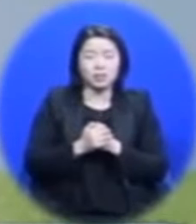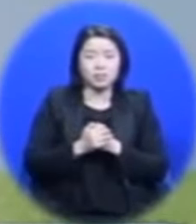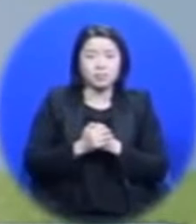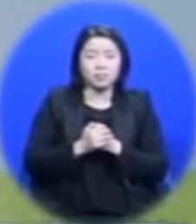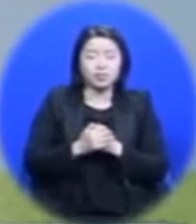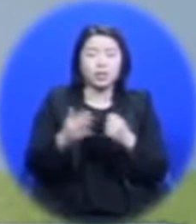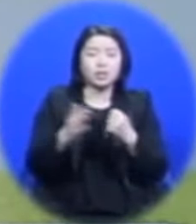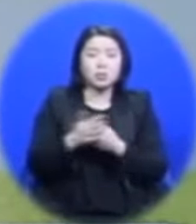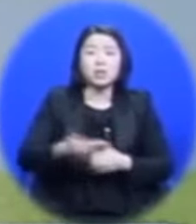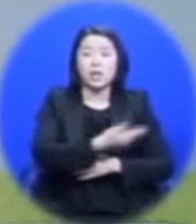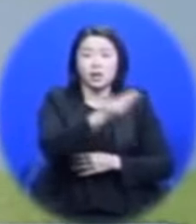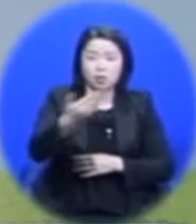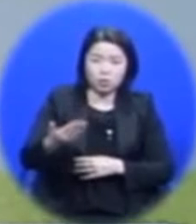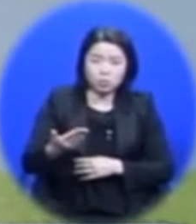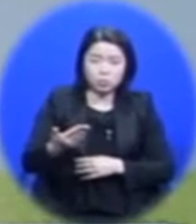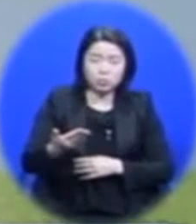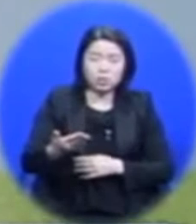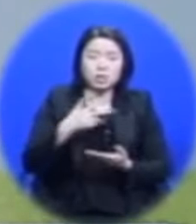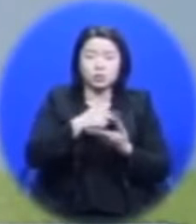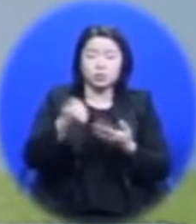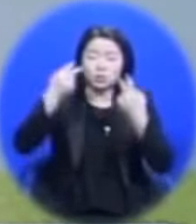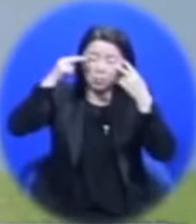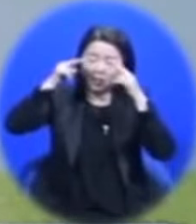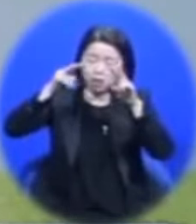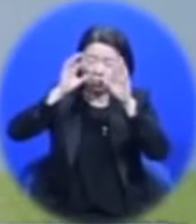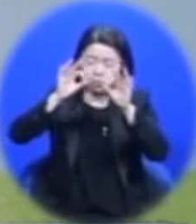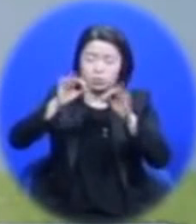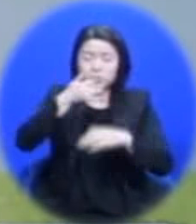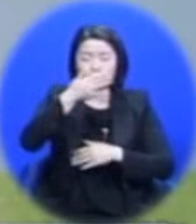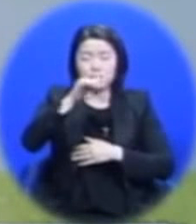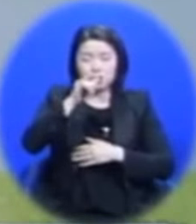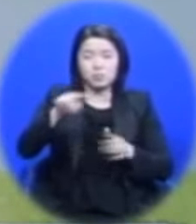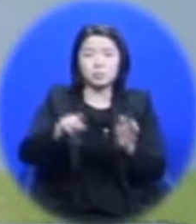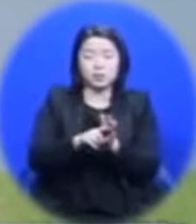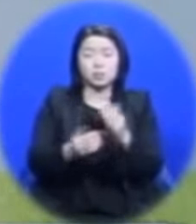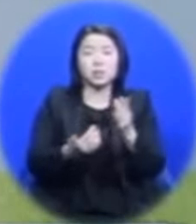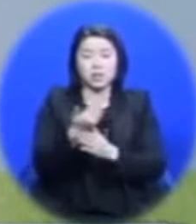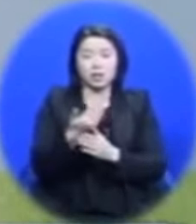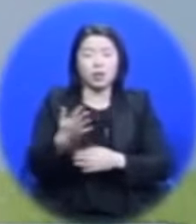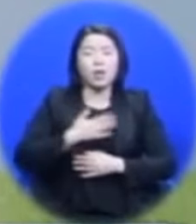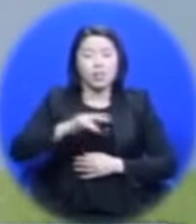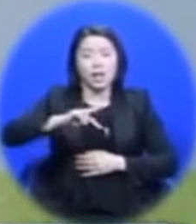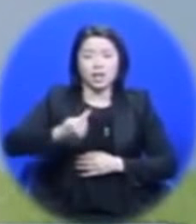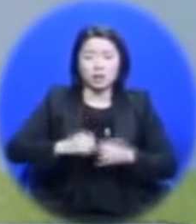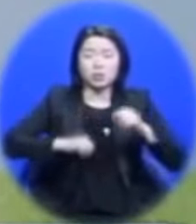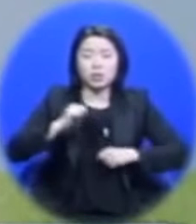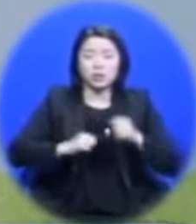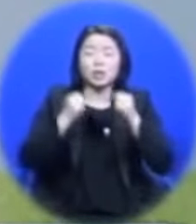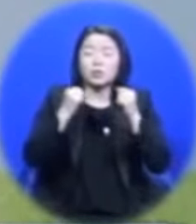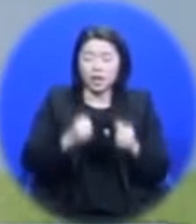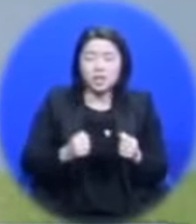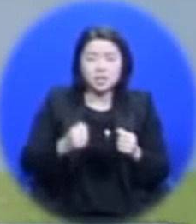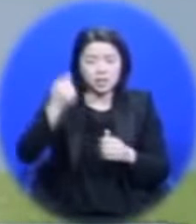그래서 여러분들이 주님을 바라볼 수 있는 믿음이 생기게 되는 겁니다. 나에게도 이렇게 역사하고